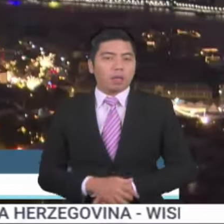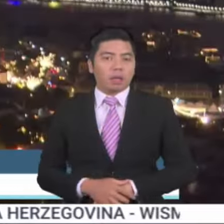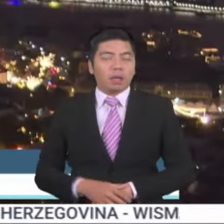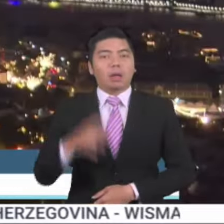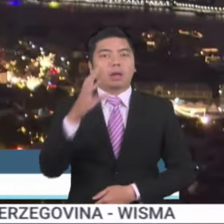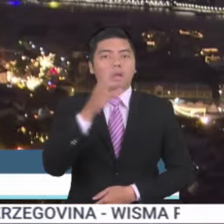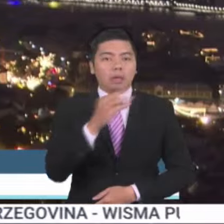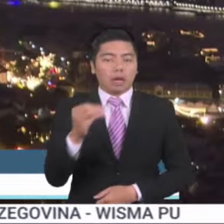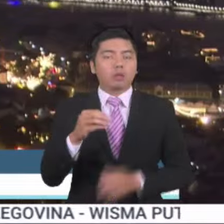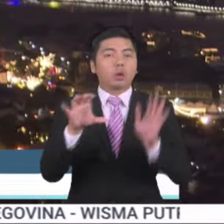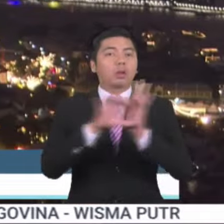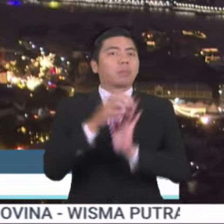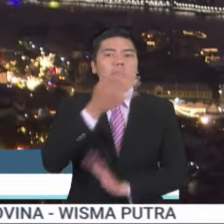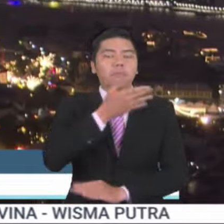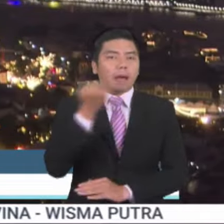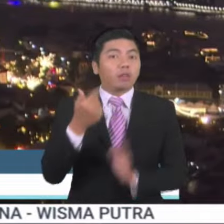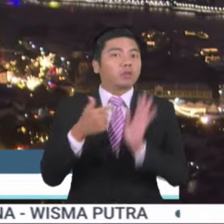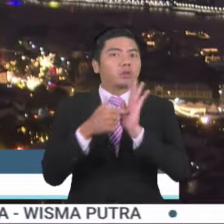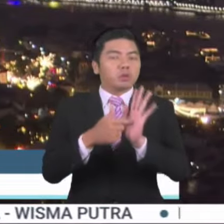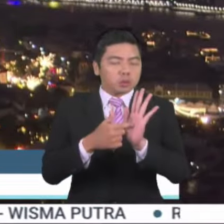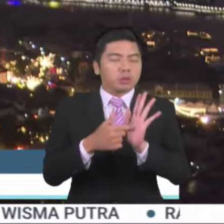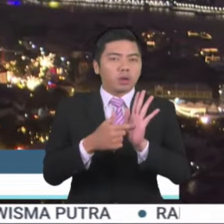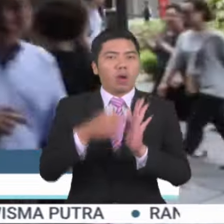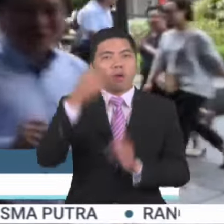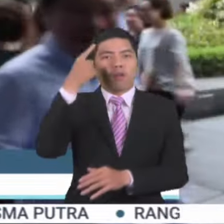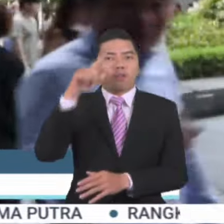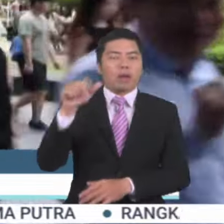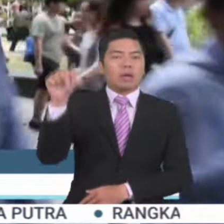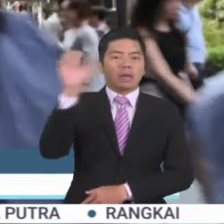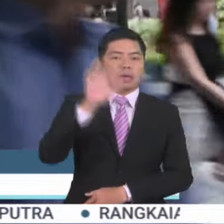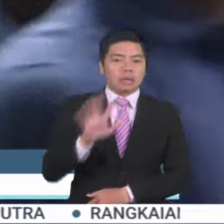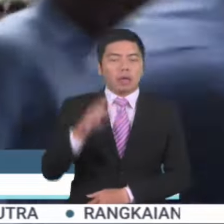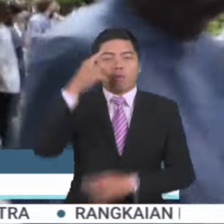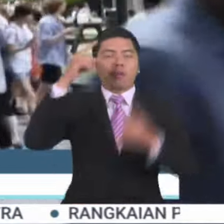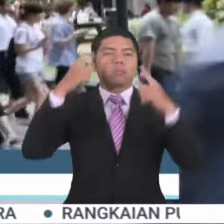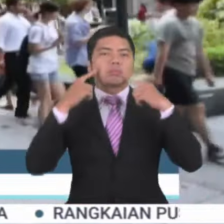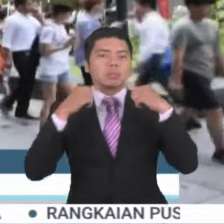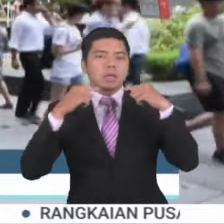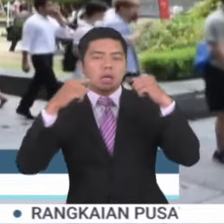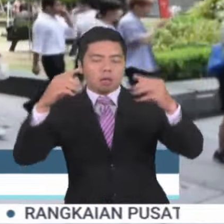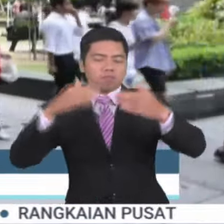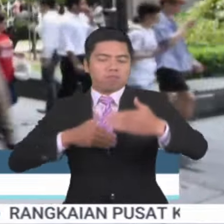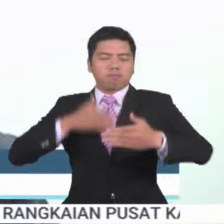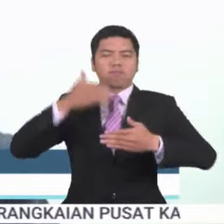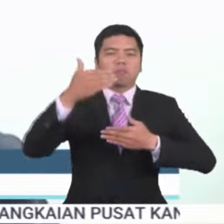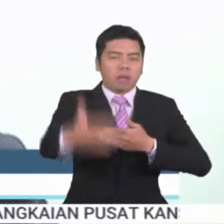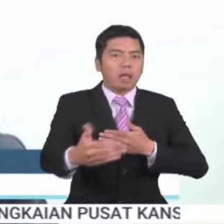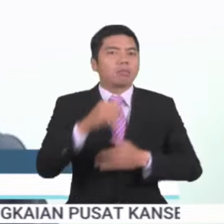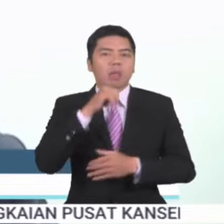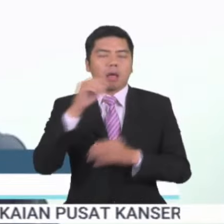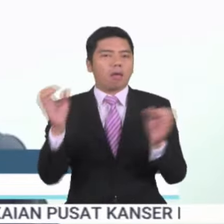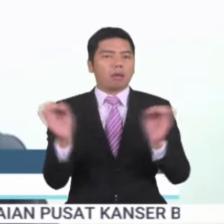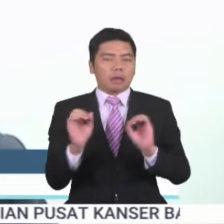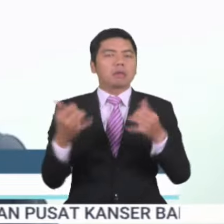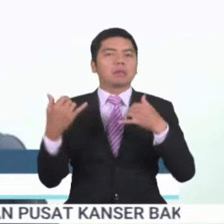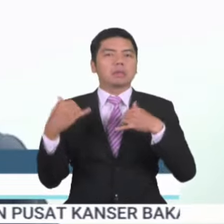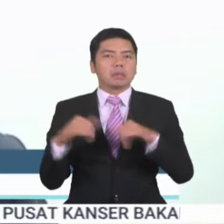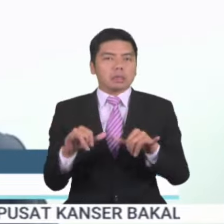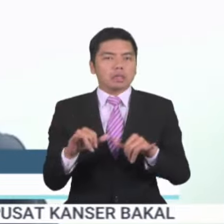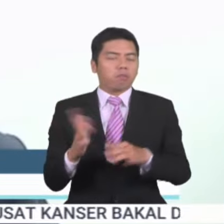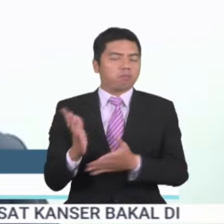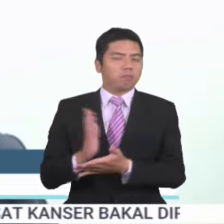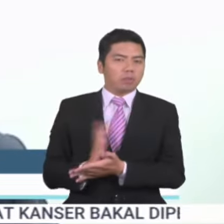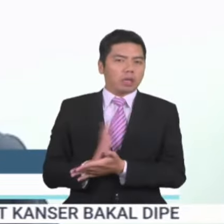Dan contoh terbaik kepada rakan-rakan komponen ASEAN untuk maju lebih ke hadapan tanpa masih dibayangi